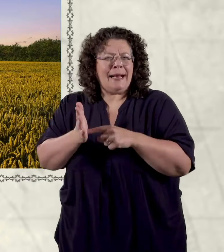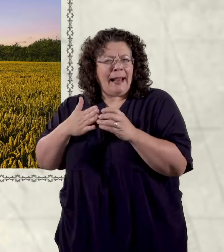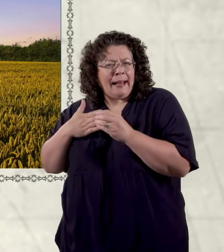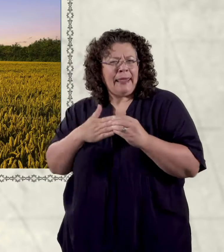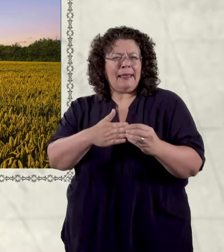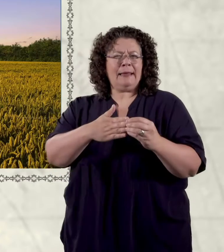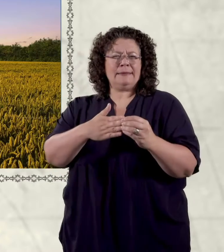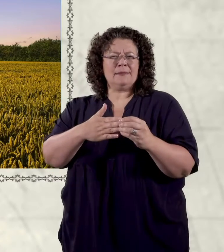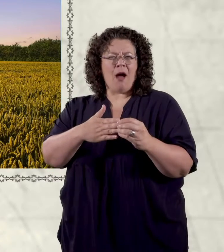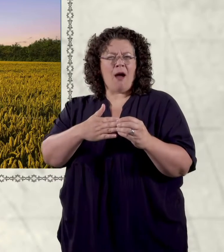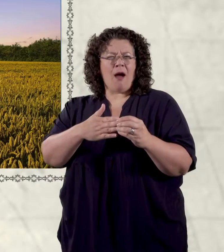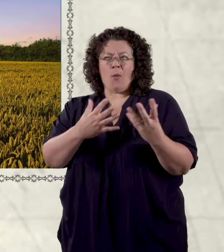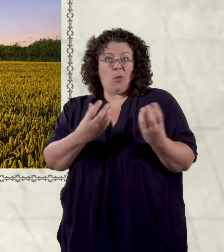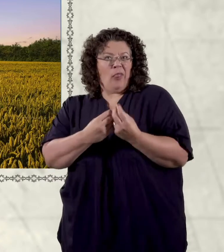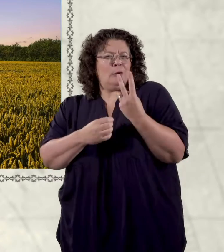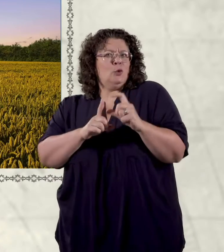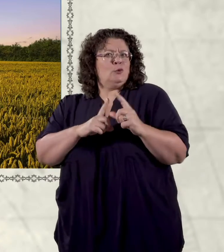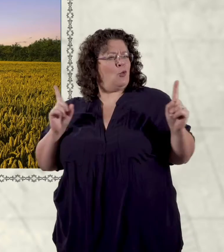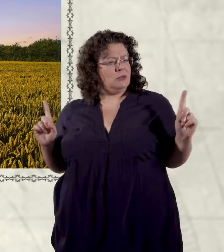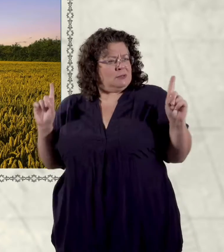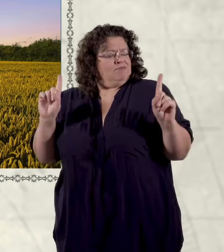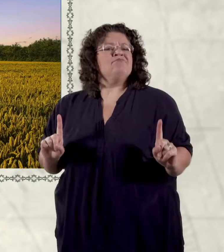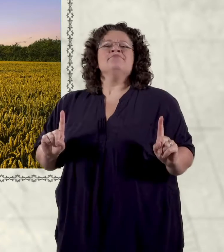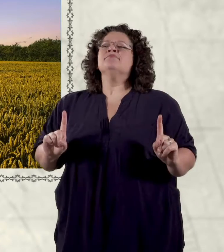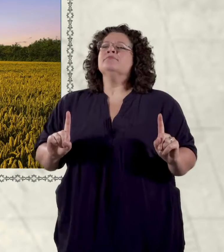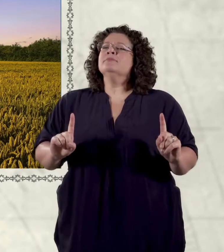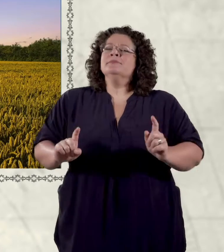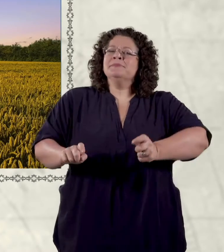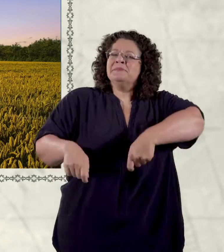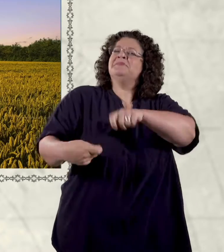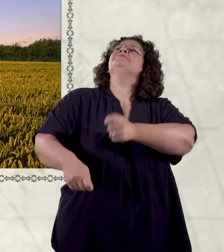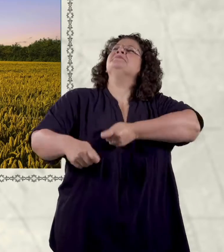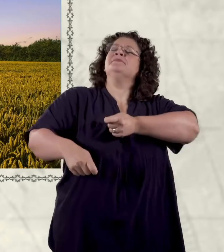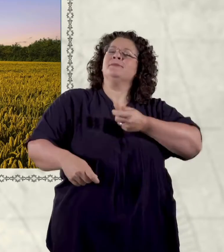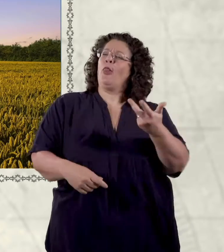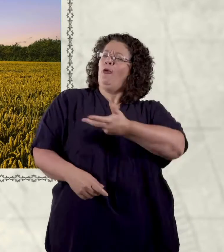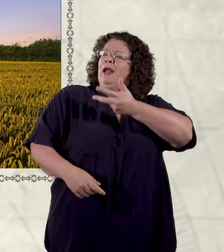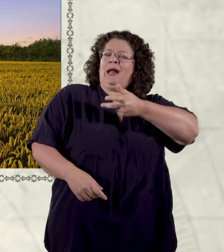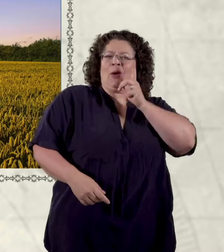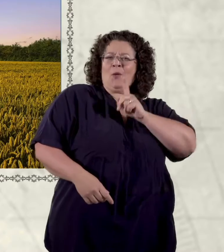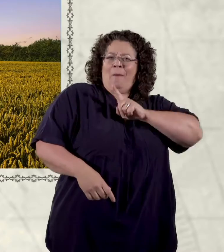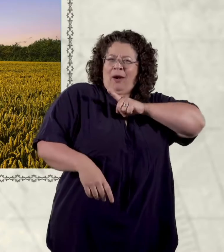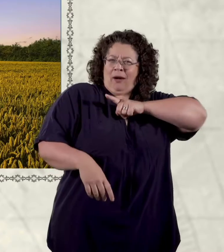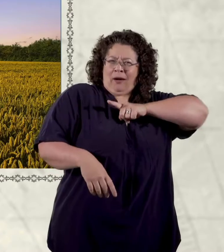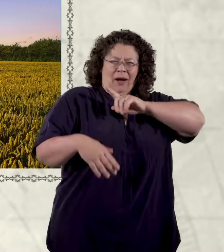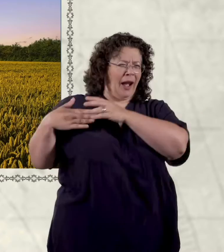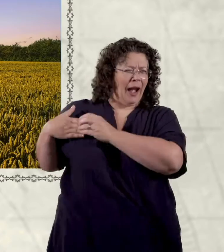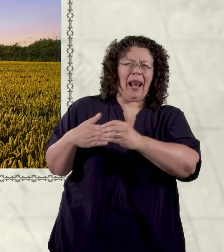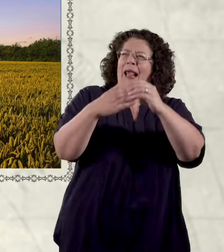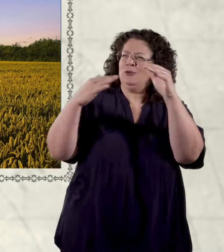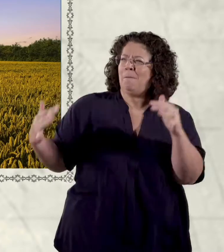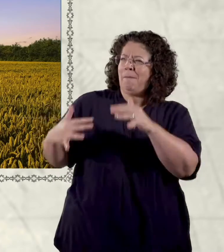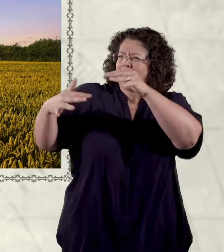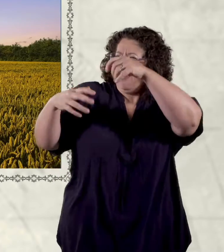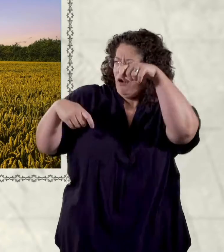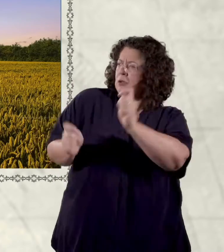a digon o le arno fo i'n merched sefyll bob yn ochr i fi. Ni'n tair o